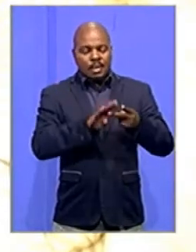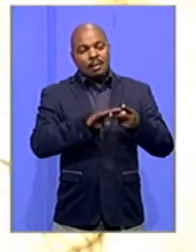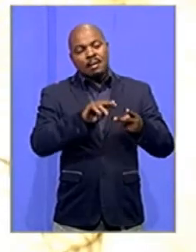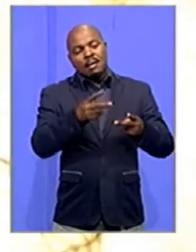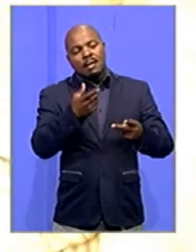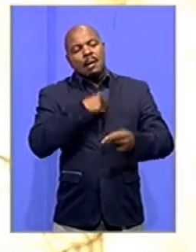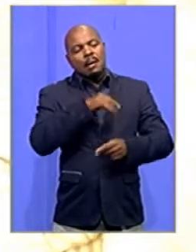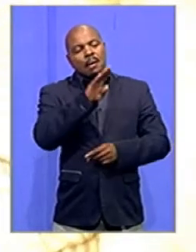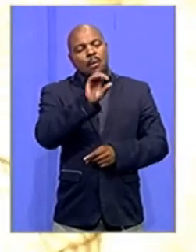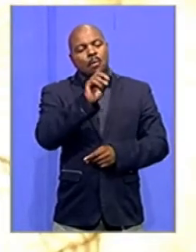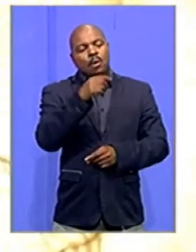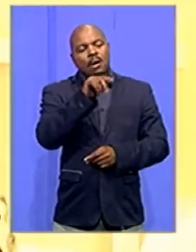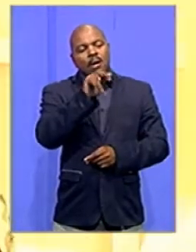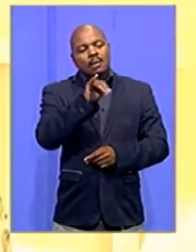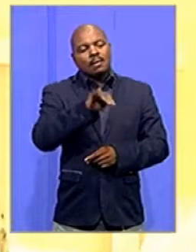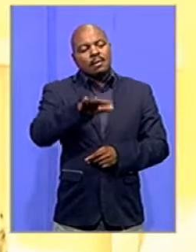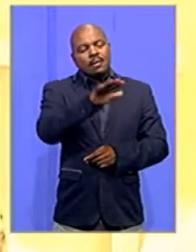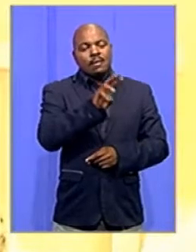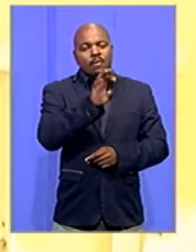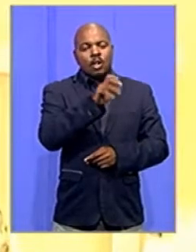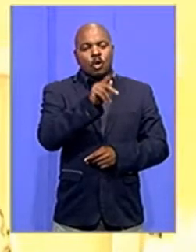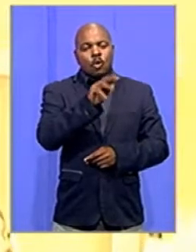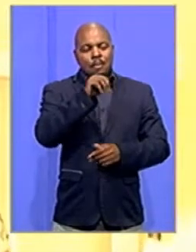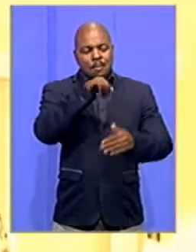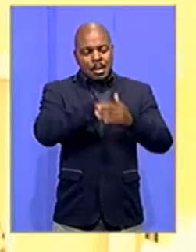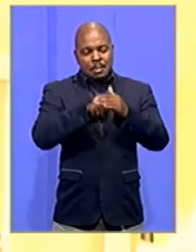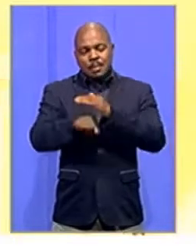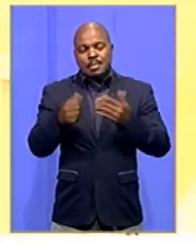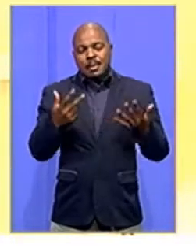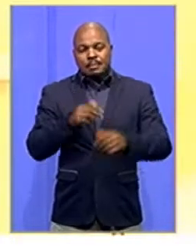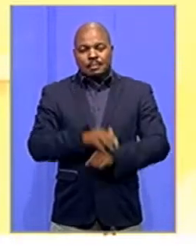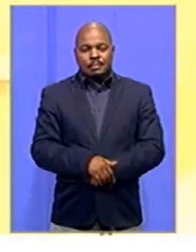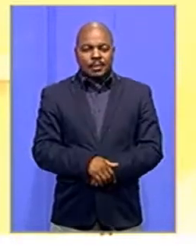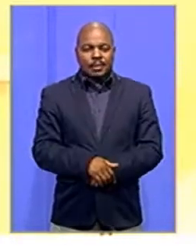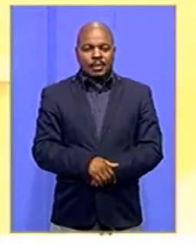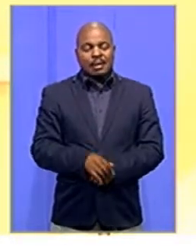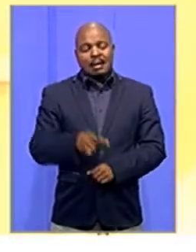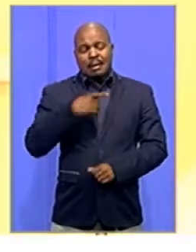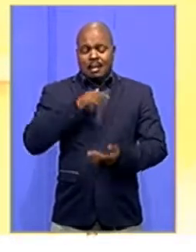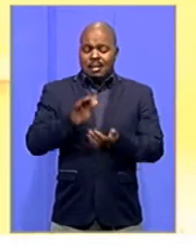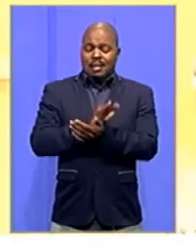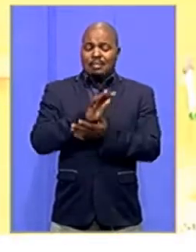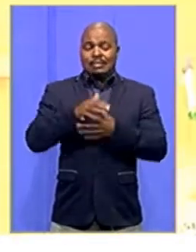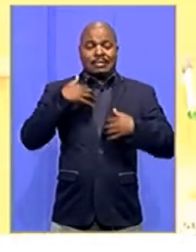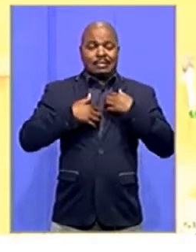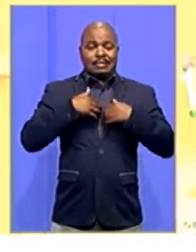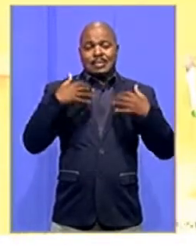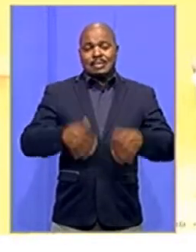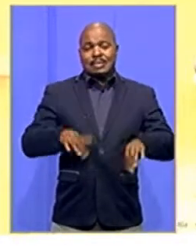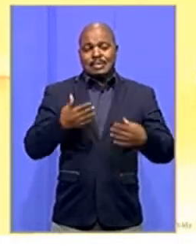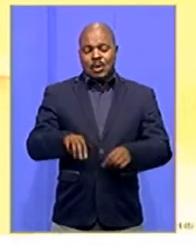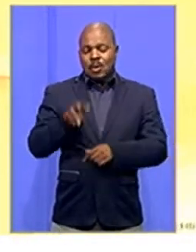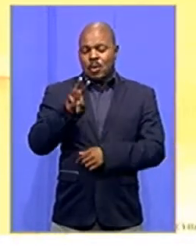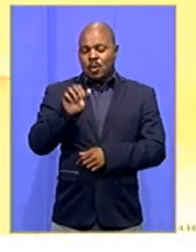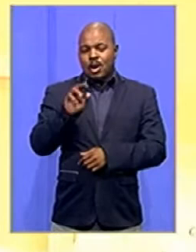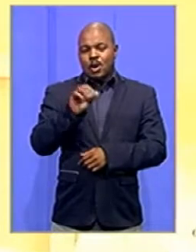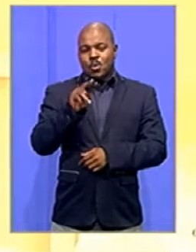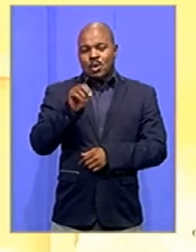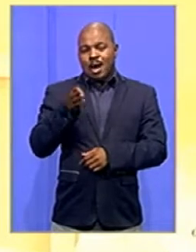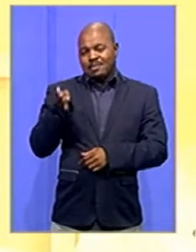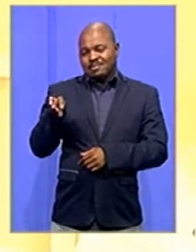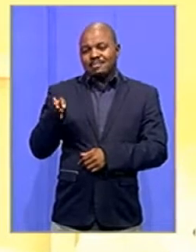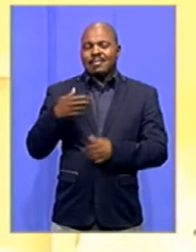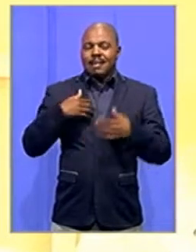sa Bongani Welkom. I'm very, very excited. How are you today? Can I